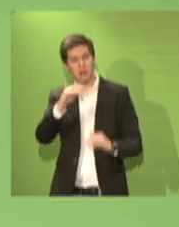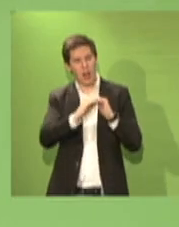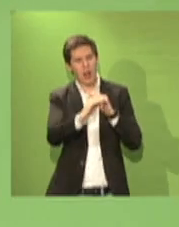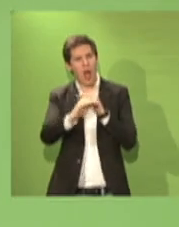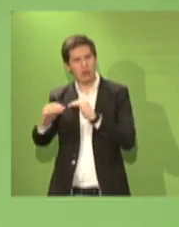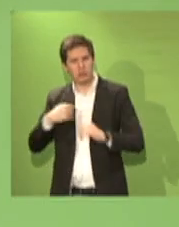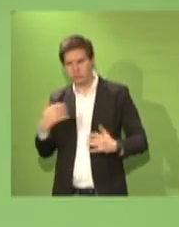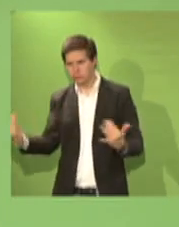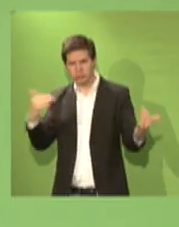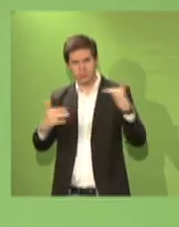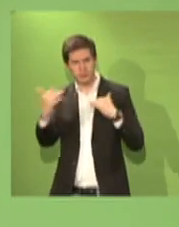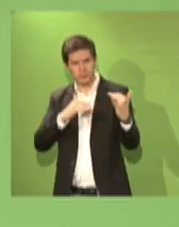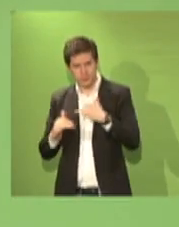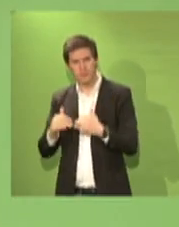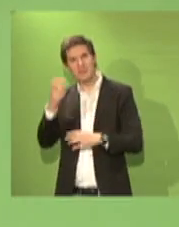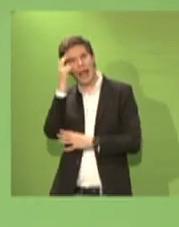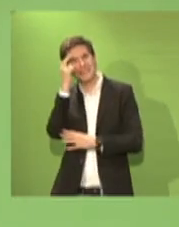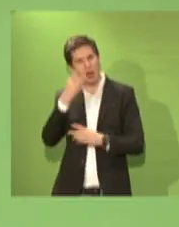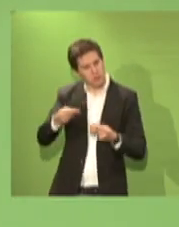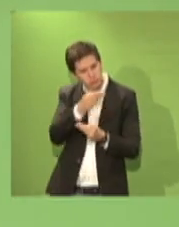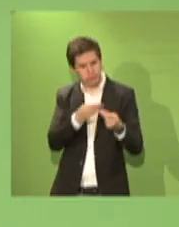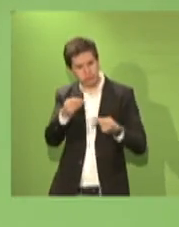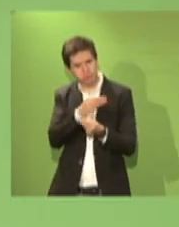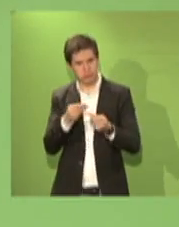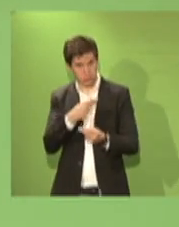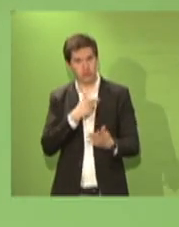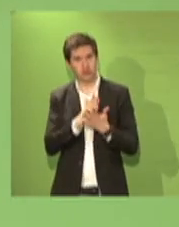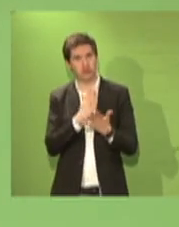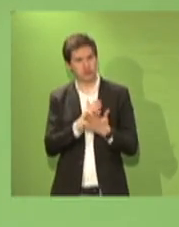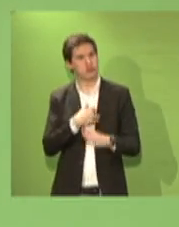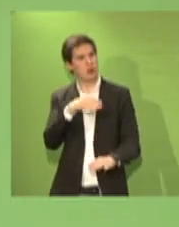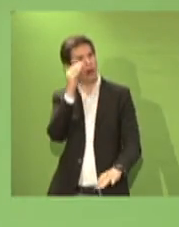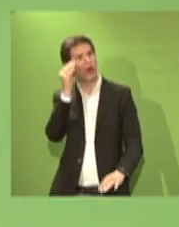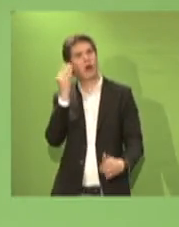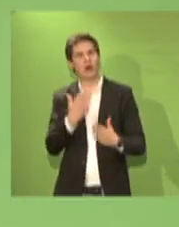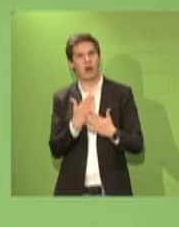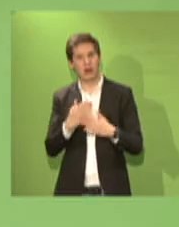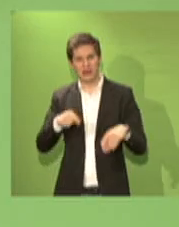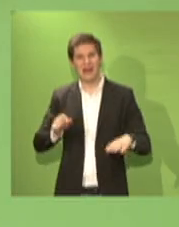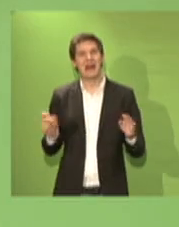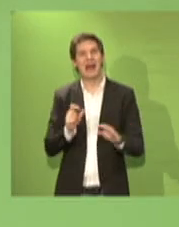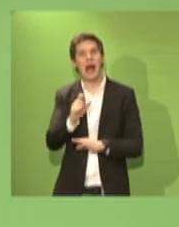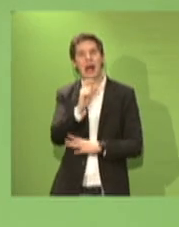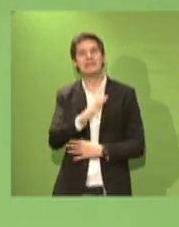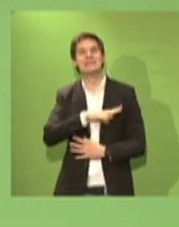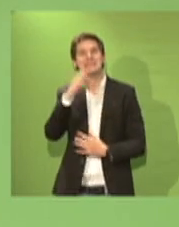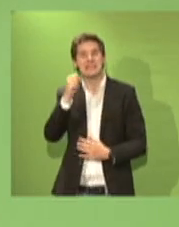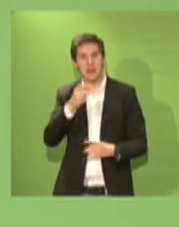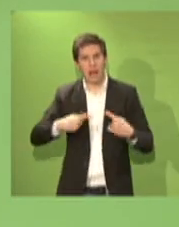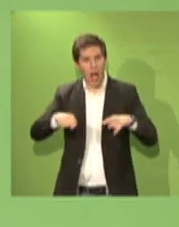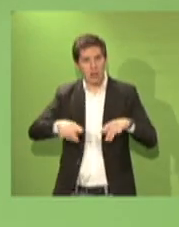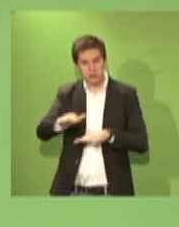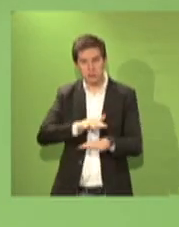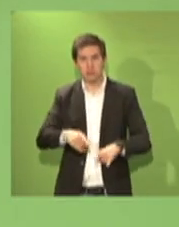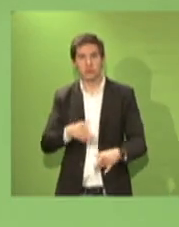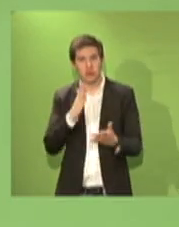Experten eingeladen haben. Und ich habe dabei für mich festgestellt, gelernt, wir sind hier im Rhein-Sieg-Kreis in einem wirklichen Musterkreis, was